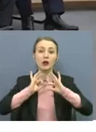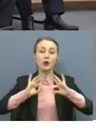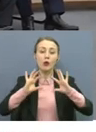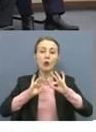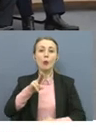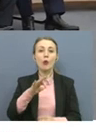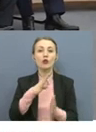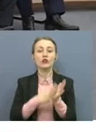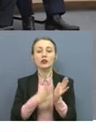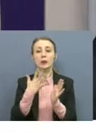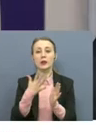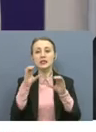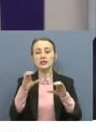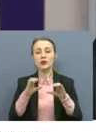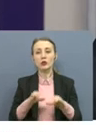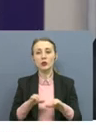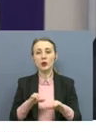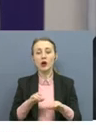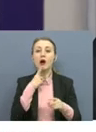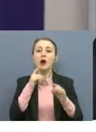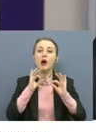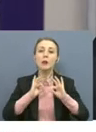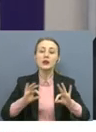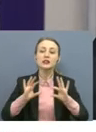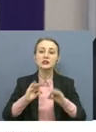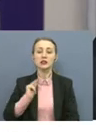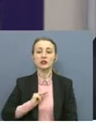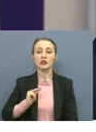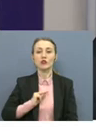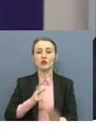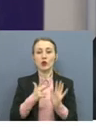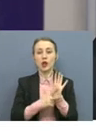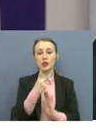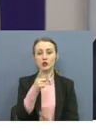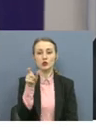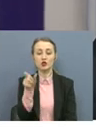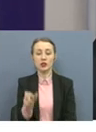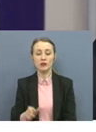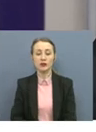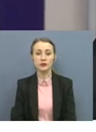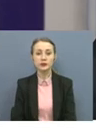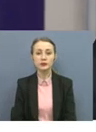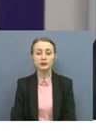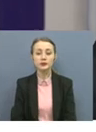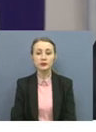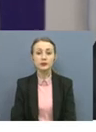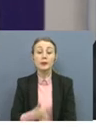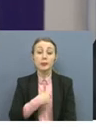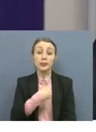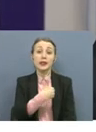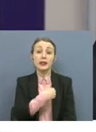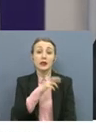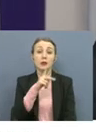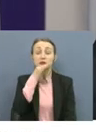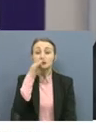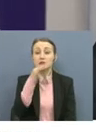Перуашев жалғастырды. Жаңалыққа ие болды, өткі болды. Бұрын кезде болмаған, қазір кезде осы облыста